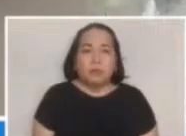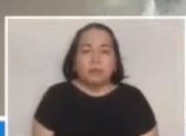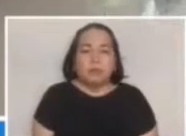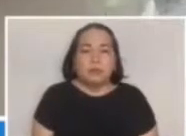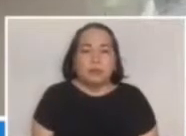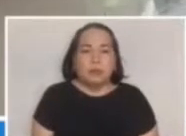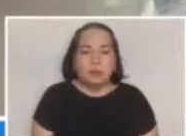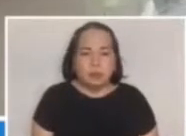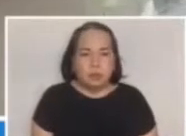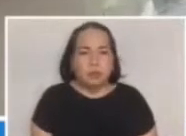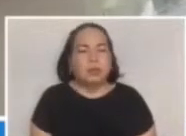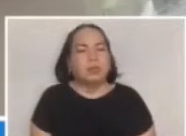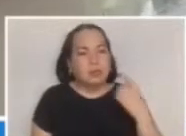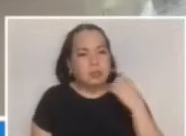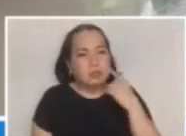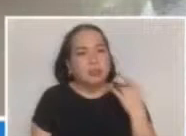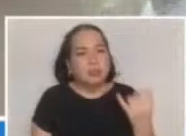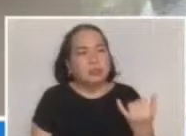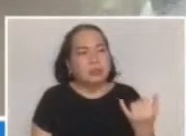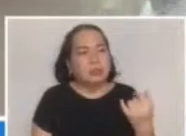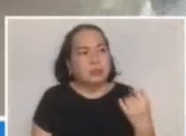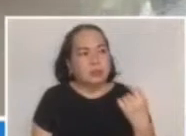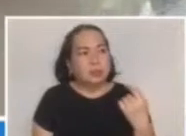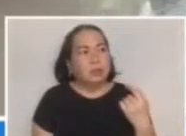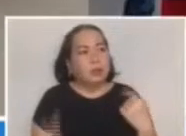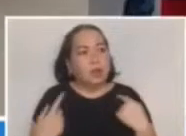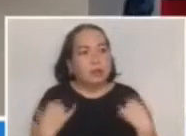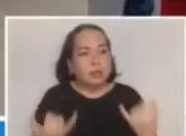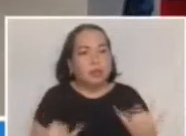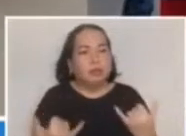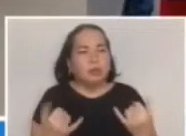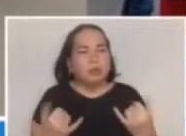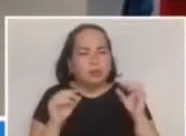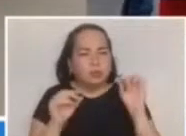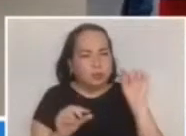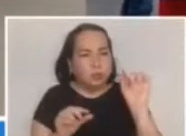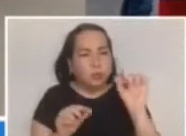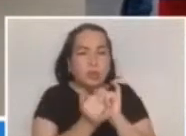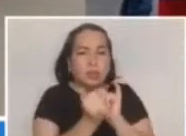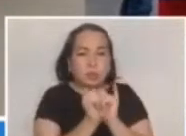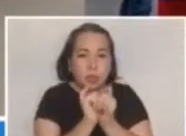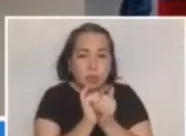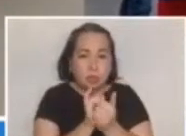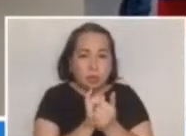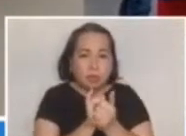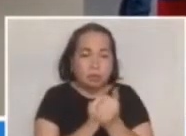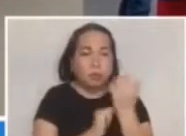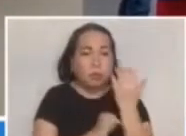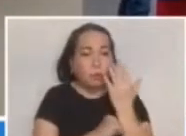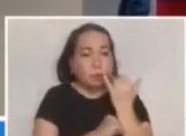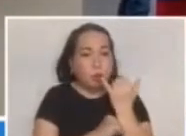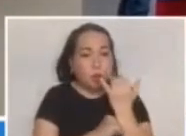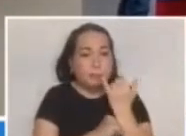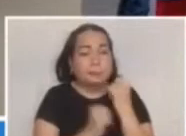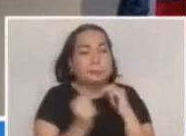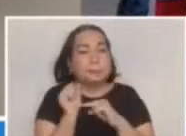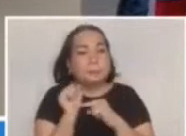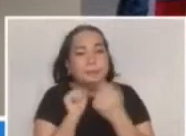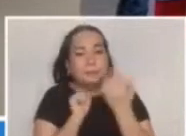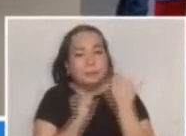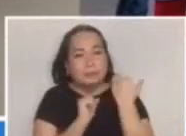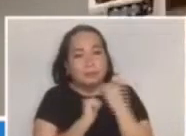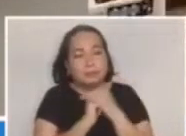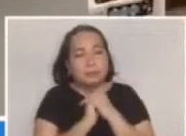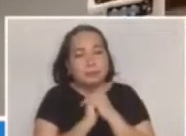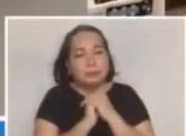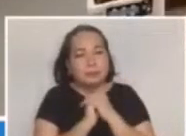grocery, yung mga slaughterhouses namin, pharmacies, water refilling stations, remittance centers, banks. Major